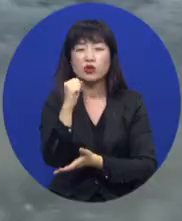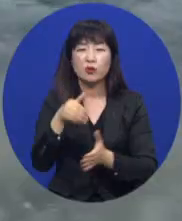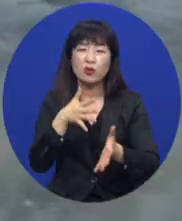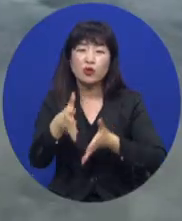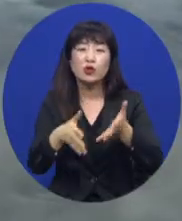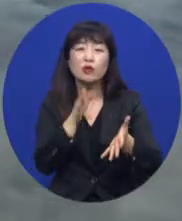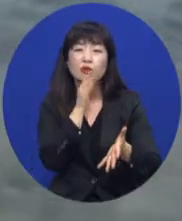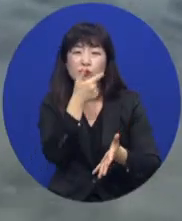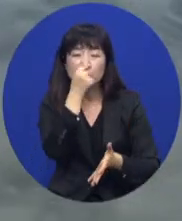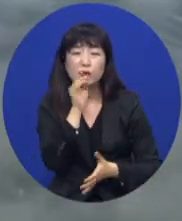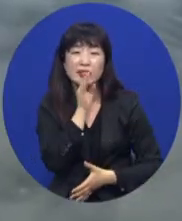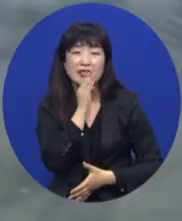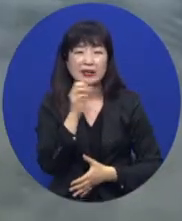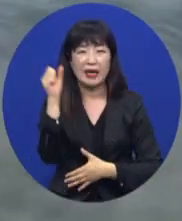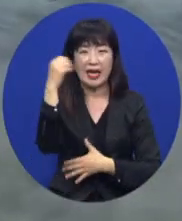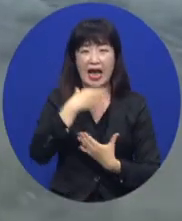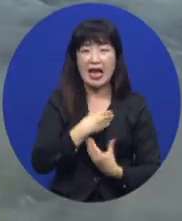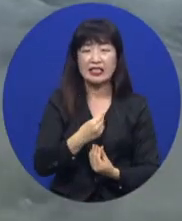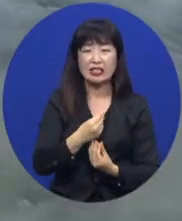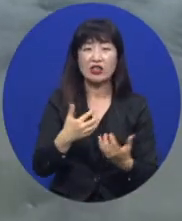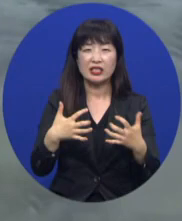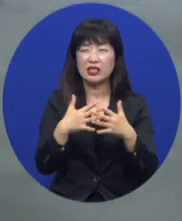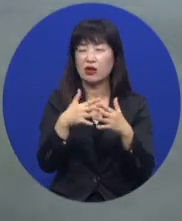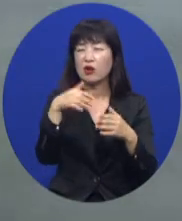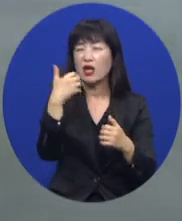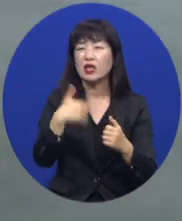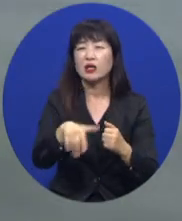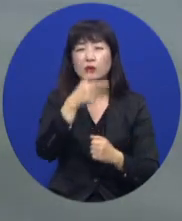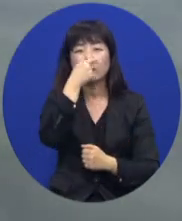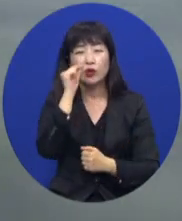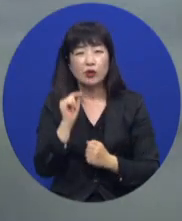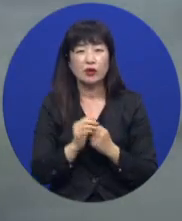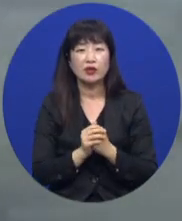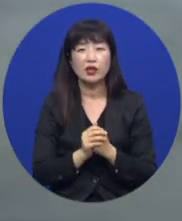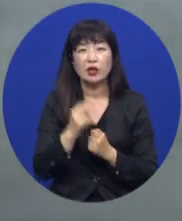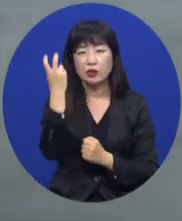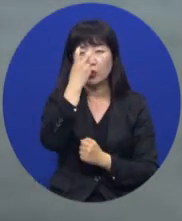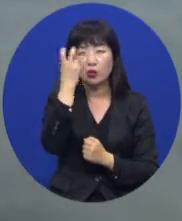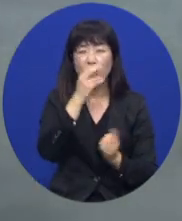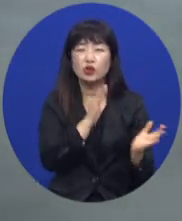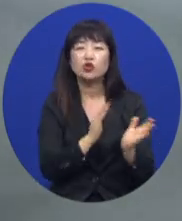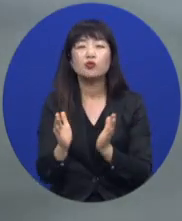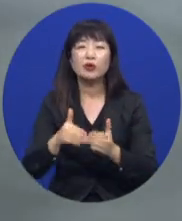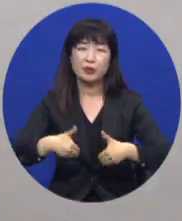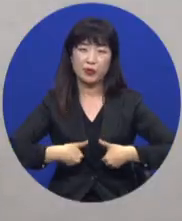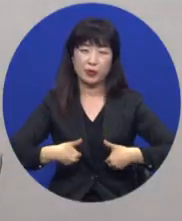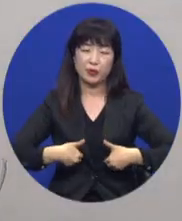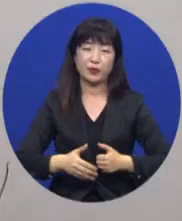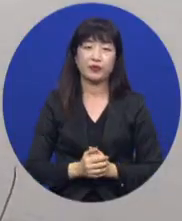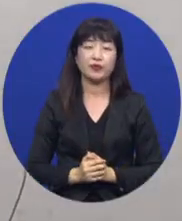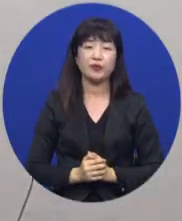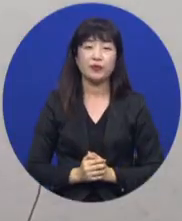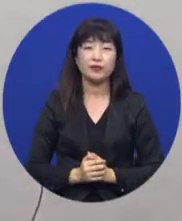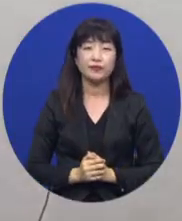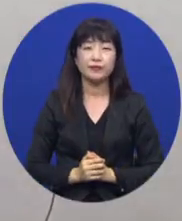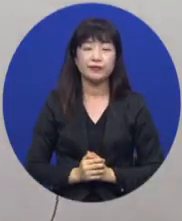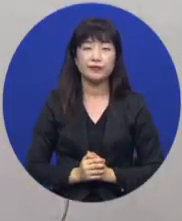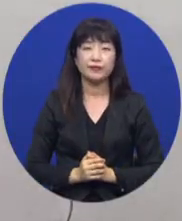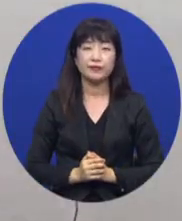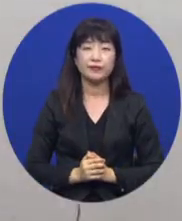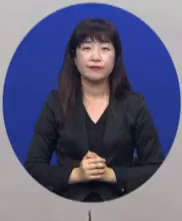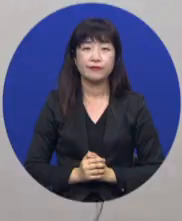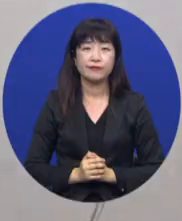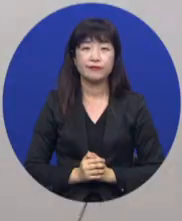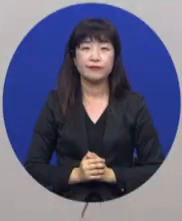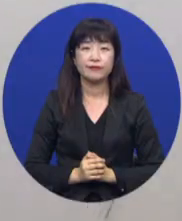관광지 여행객들을 위한 안전 시설은 제대로 갖추고 있는지 조사와 정비가 필요하다는 지적입니다 mbc 뉴스 박성도